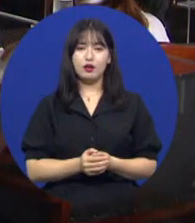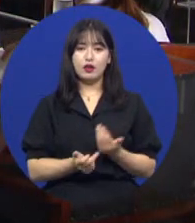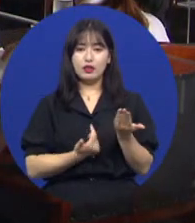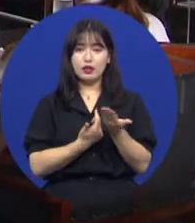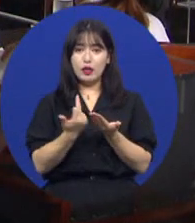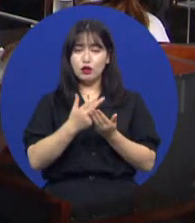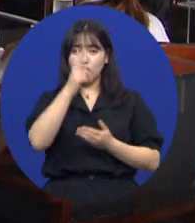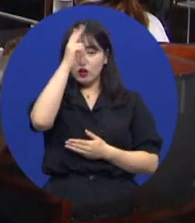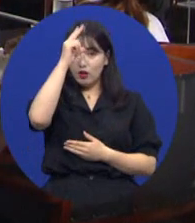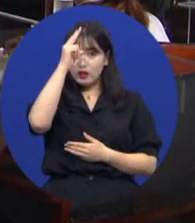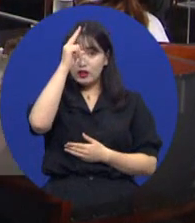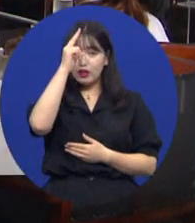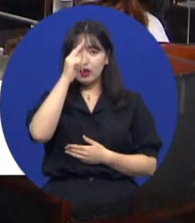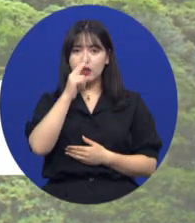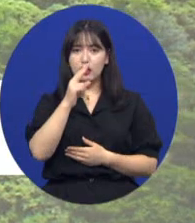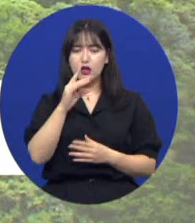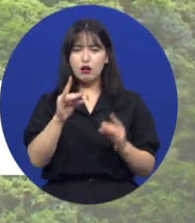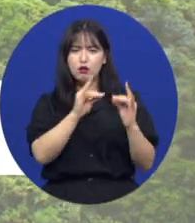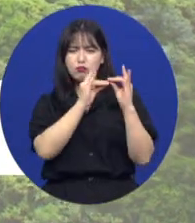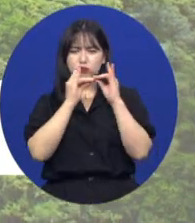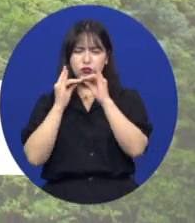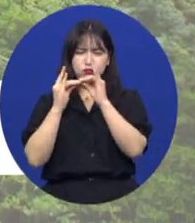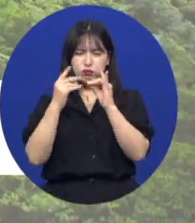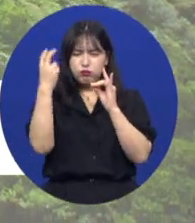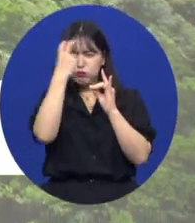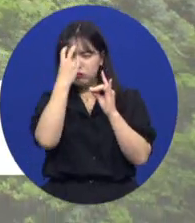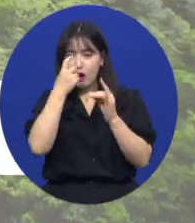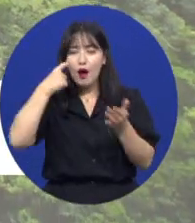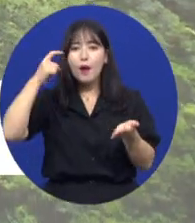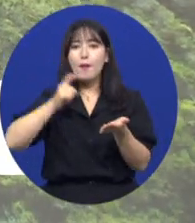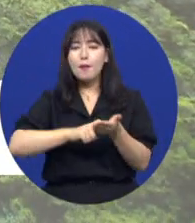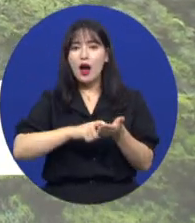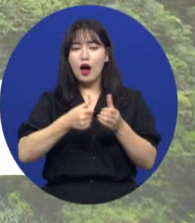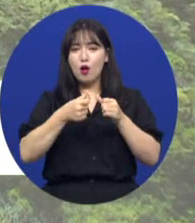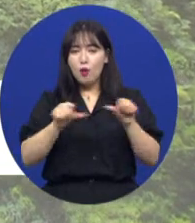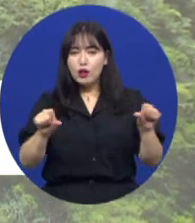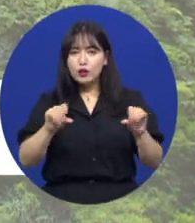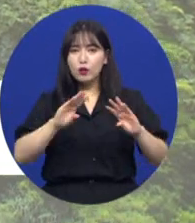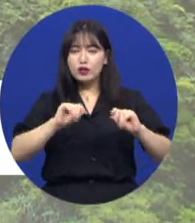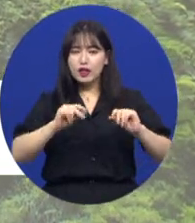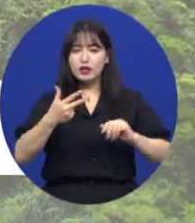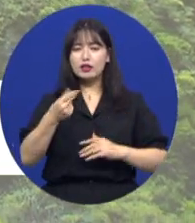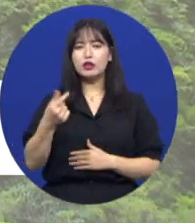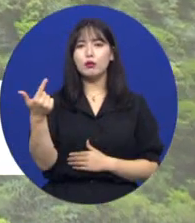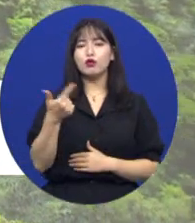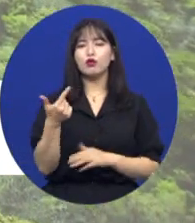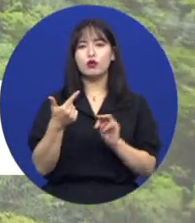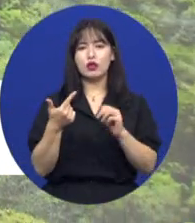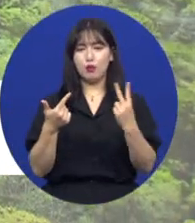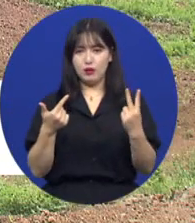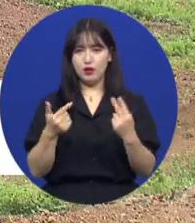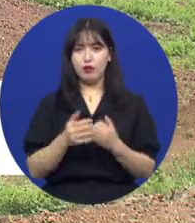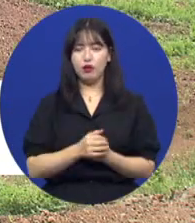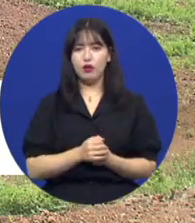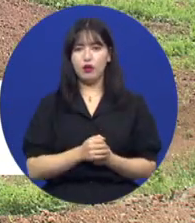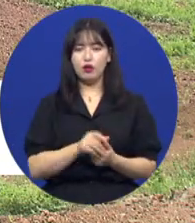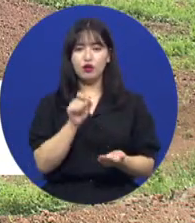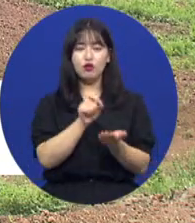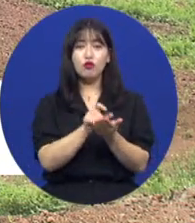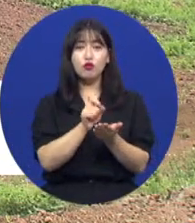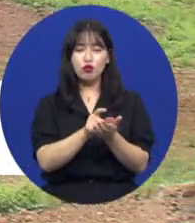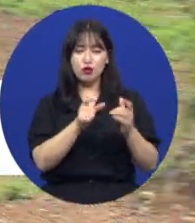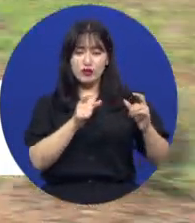제주 자치 경찰이 고해상도 들어온 등을 이용한 감시로 적발한 훼손 부지는 7만 6천여 제곱미터 축구장